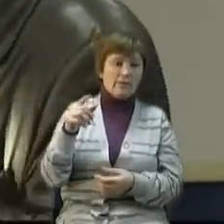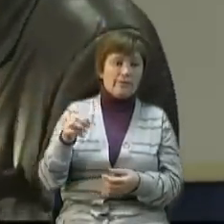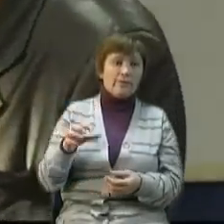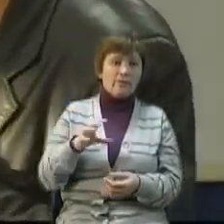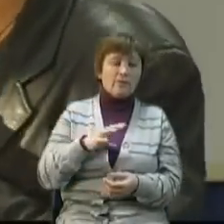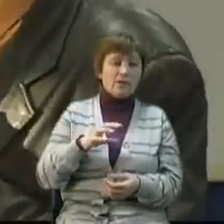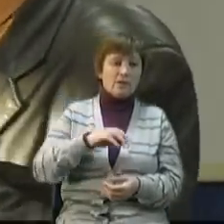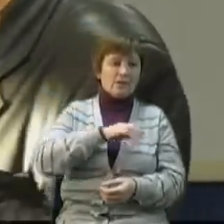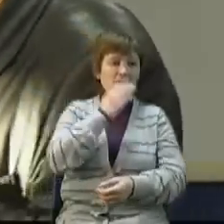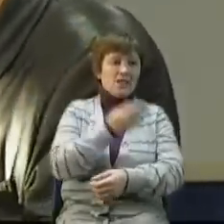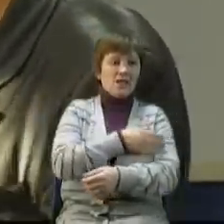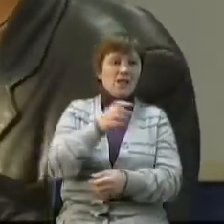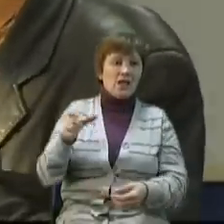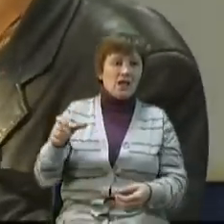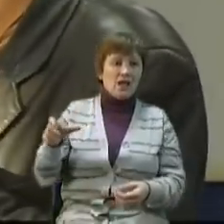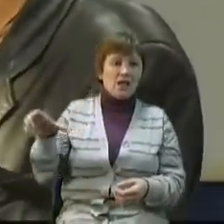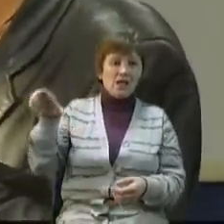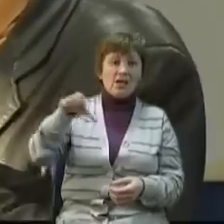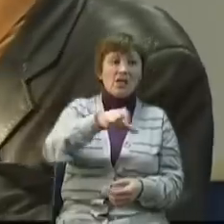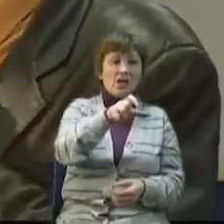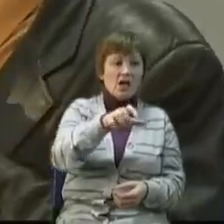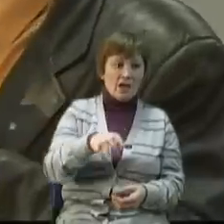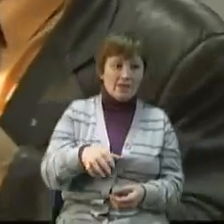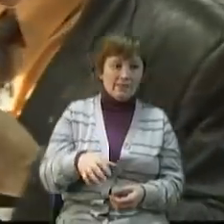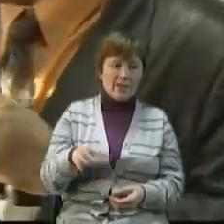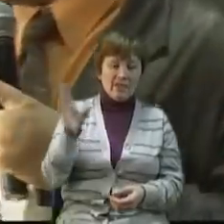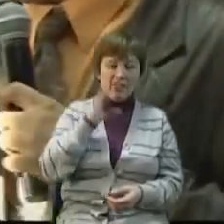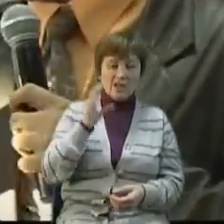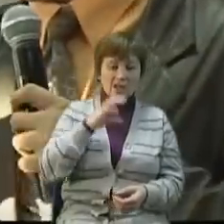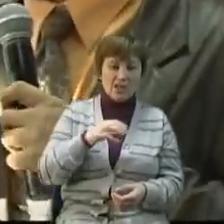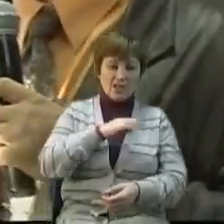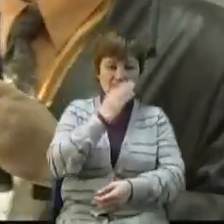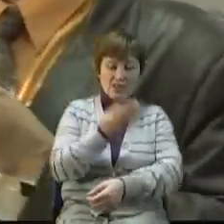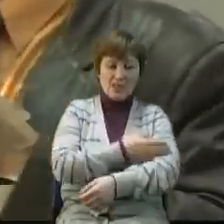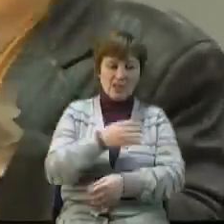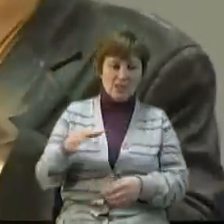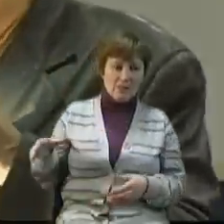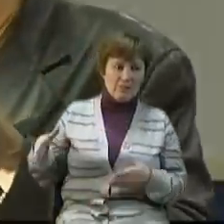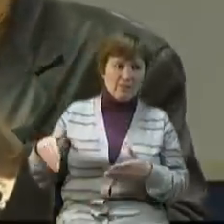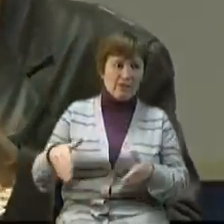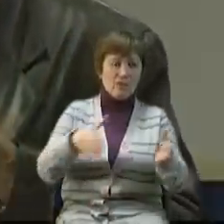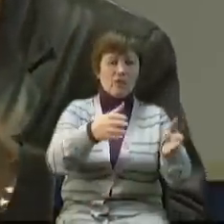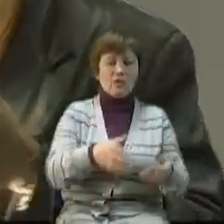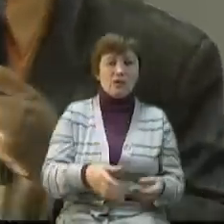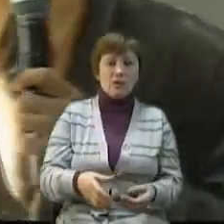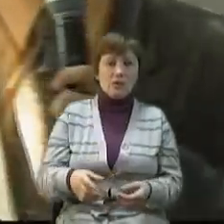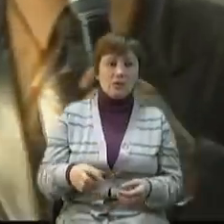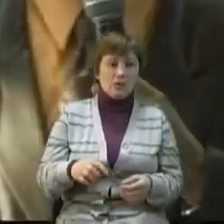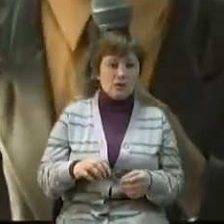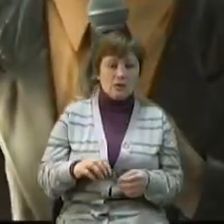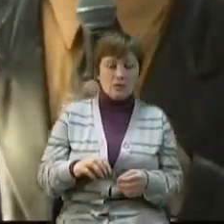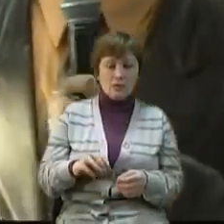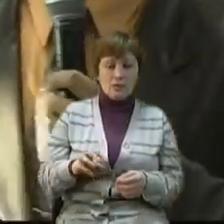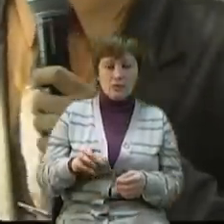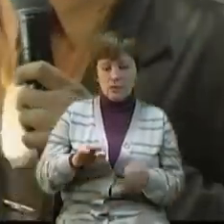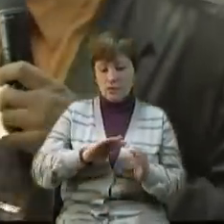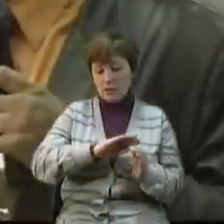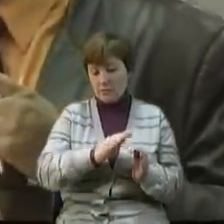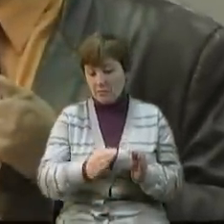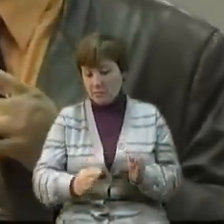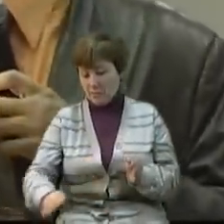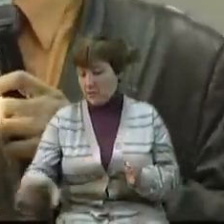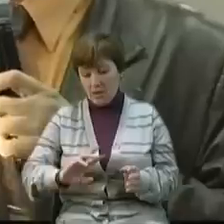такая мощная река, ну, вода идет, и такой пологий склон, как бы не опасный,